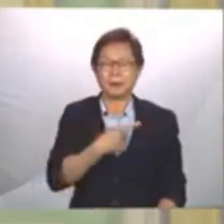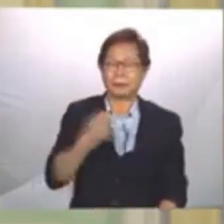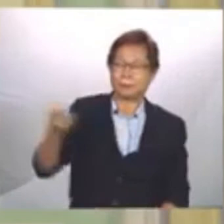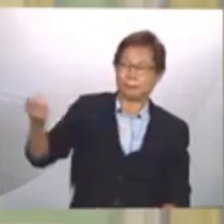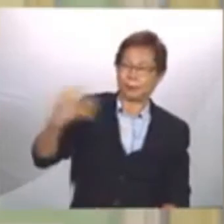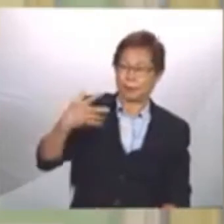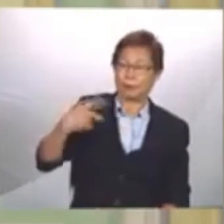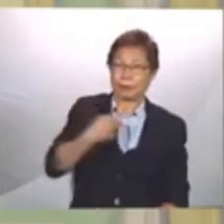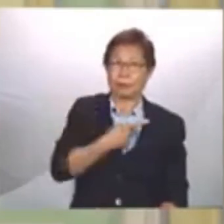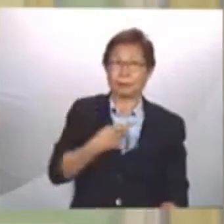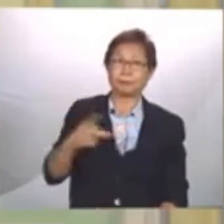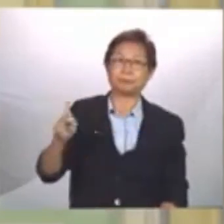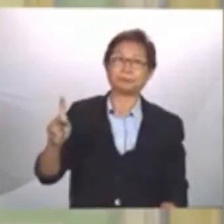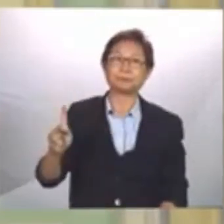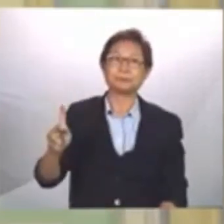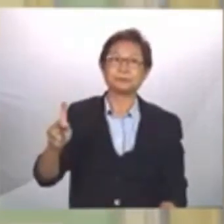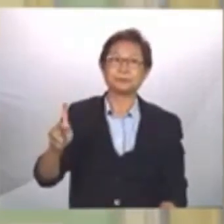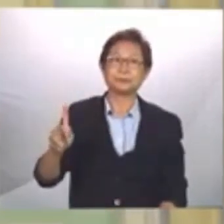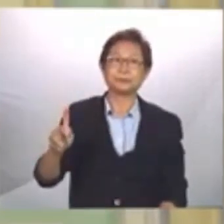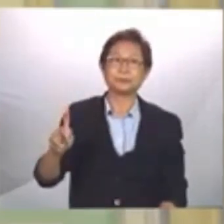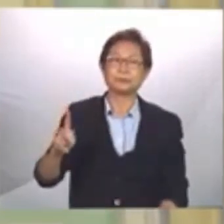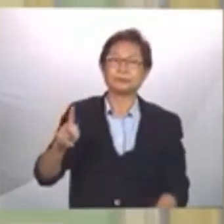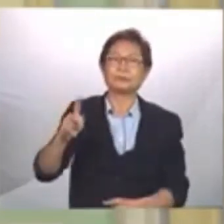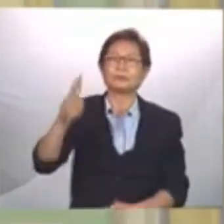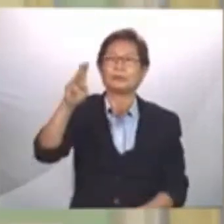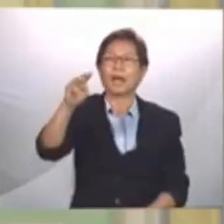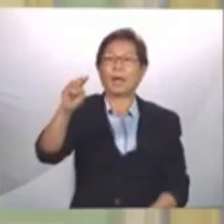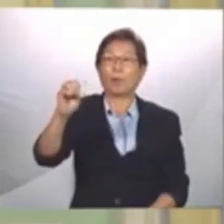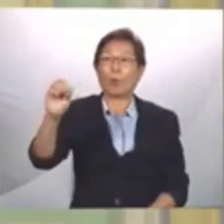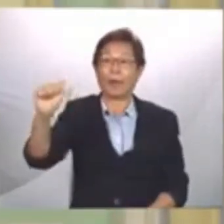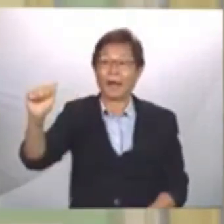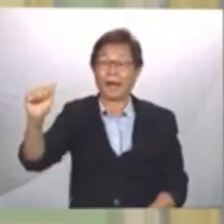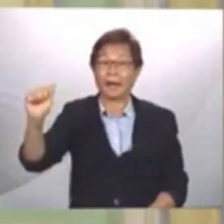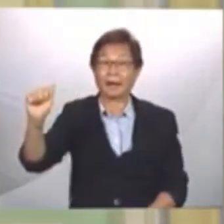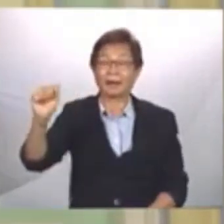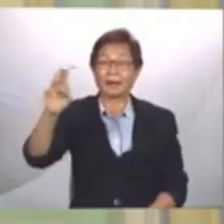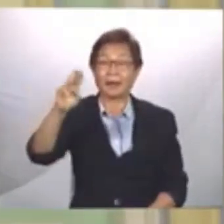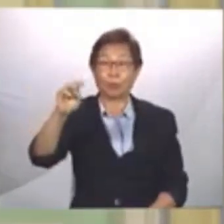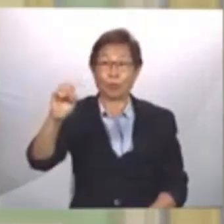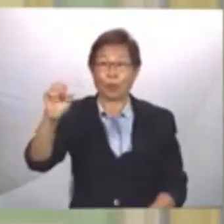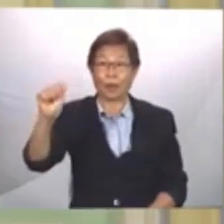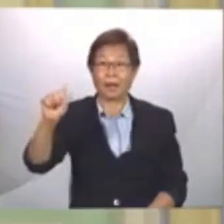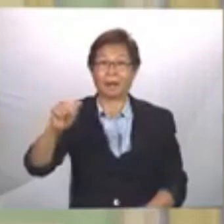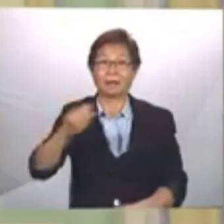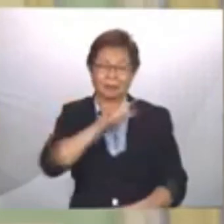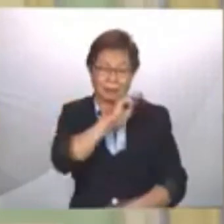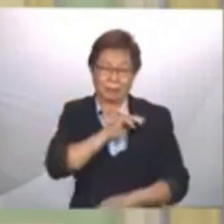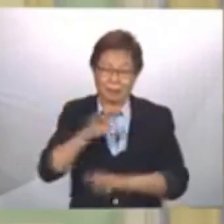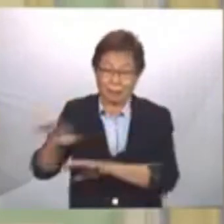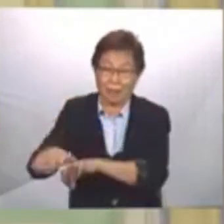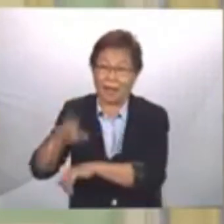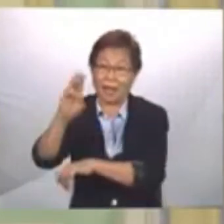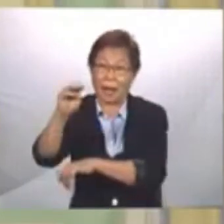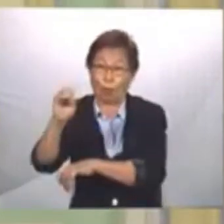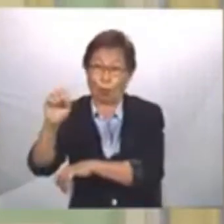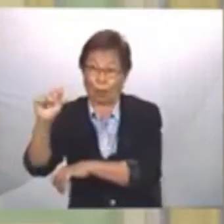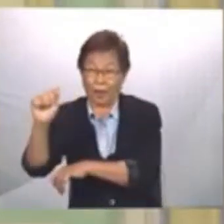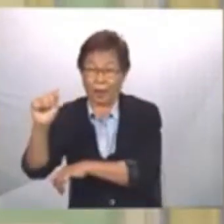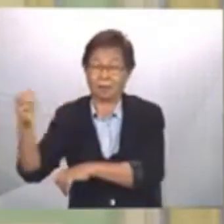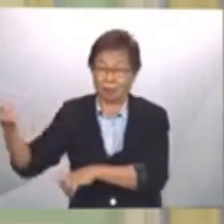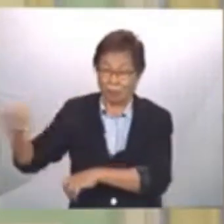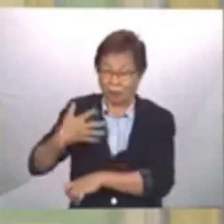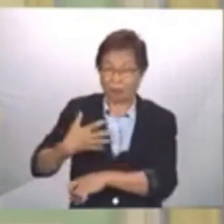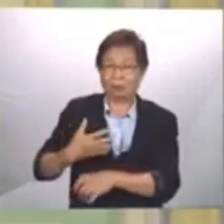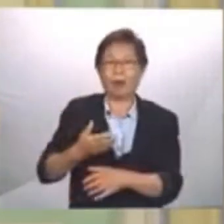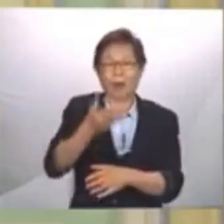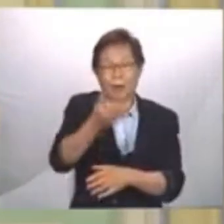oleh Kementerian Pertanian dan Industri Asas Tani bahawa bekalan makanan